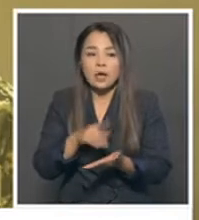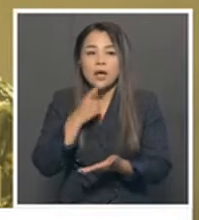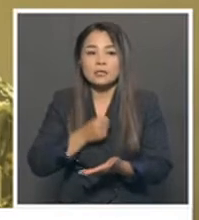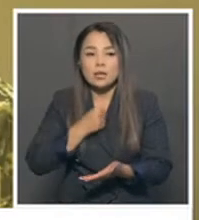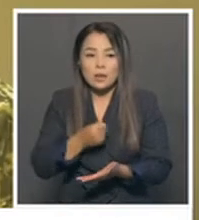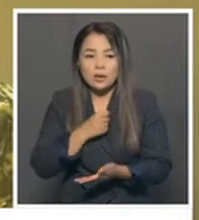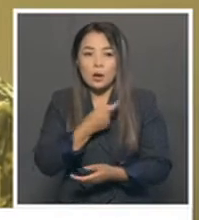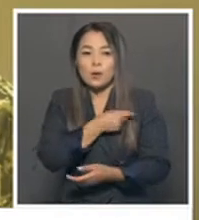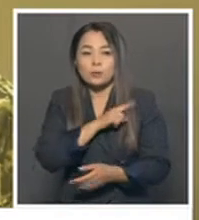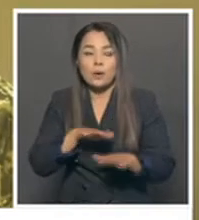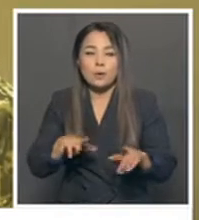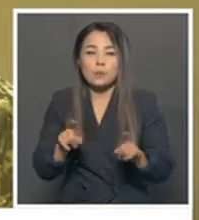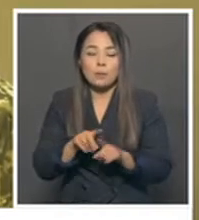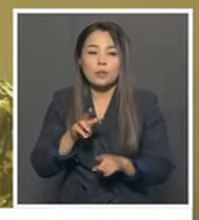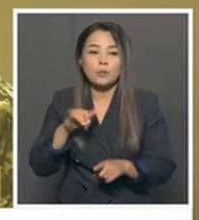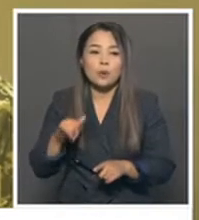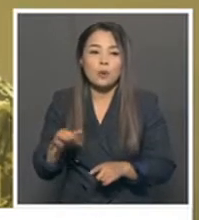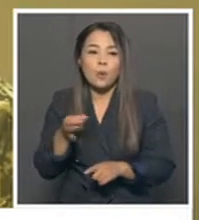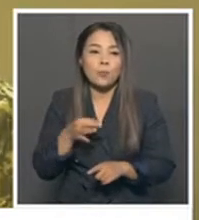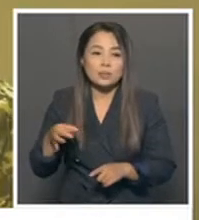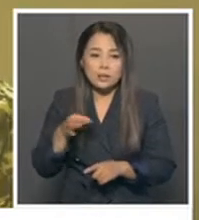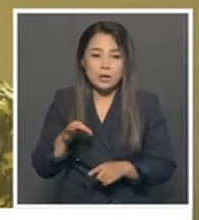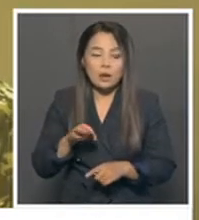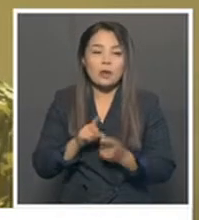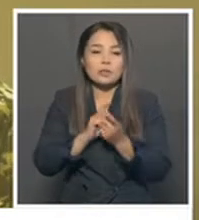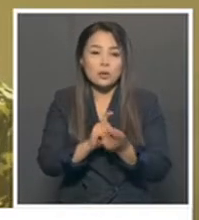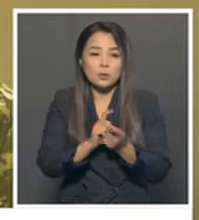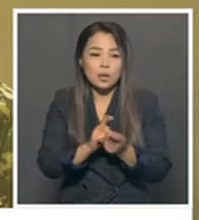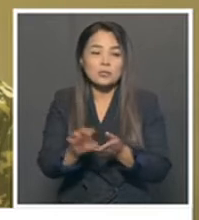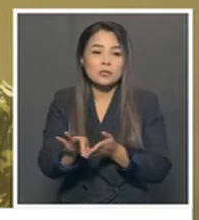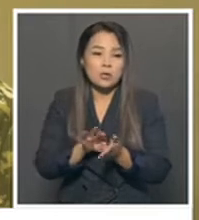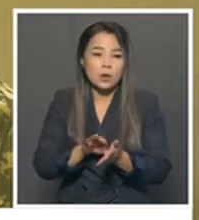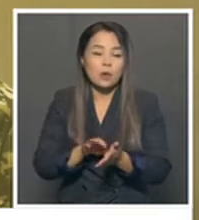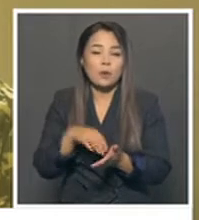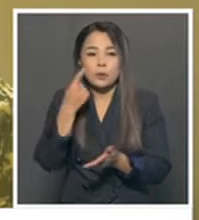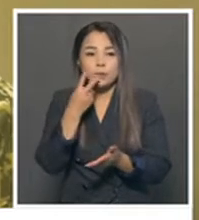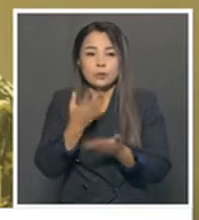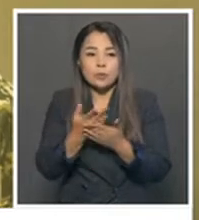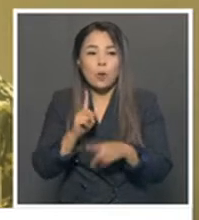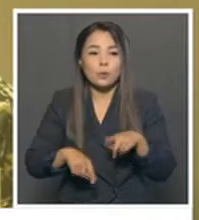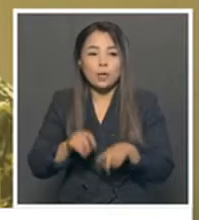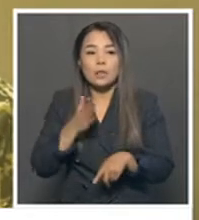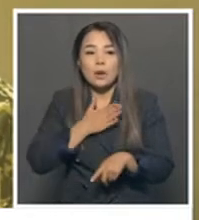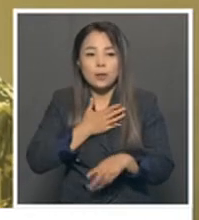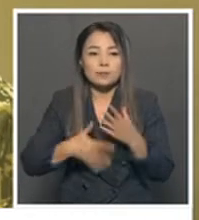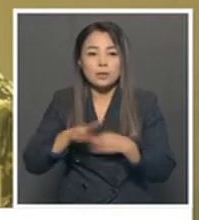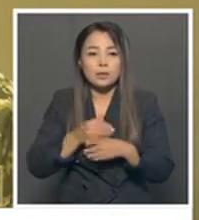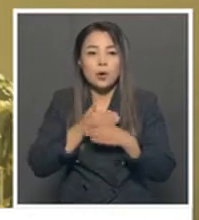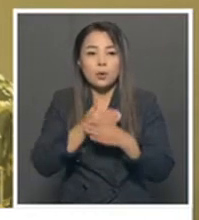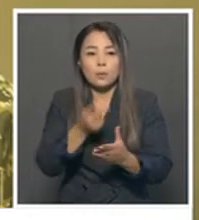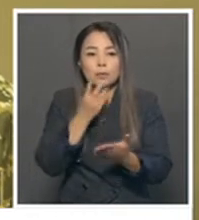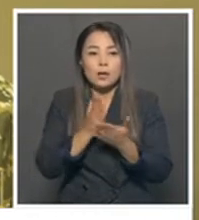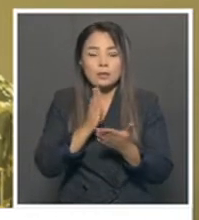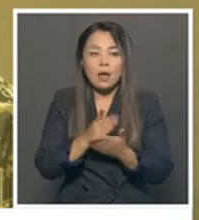қаласы әскери лазаретінен Маңғыстау облысына індетпен күресуге жедел түрде отандастарымызға көмек көрсетуге келдік.